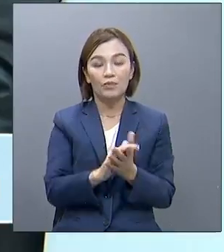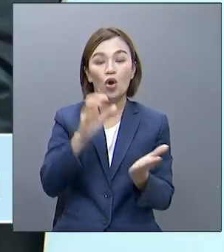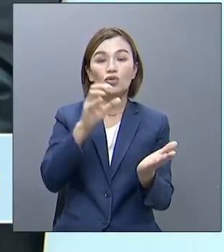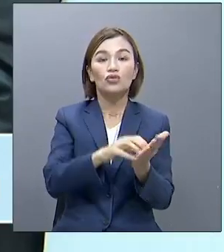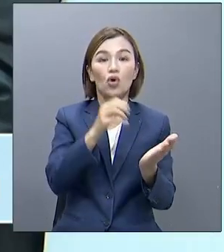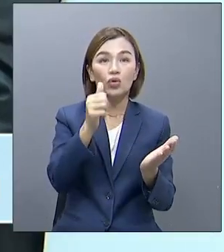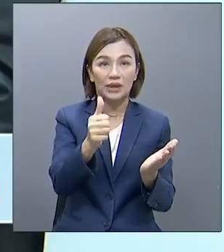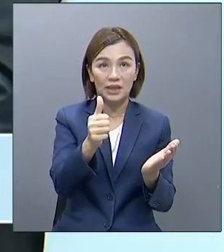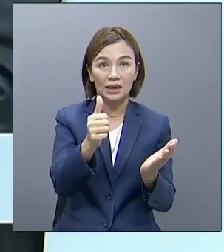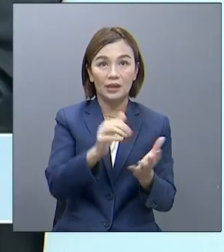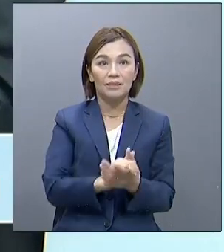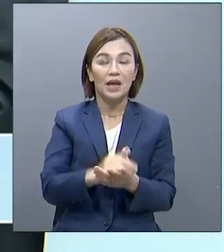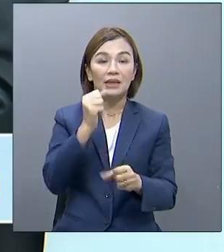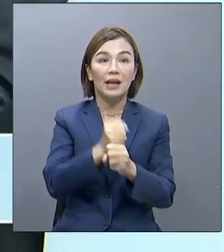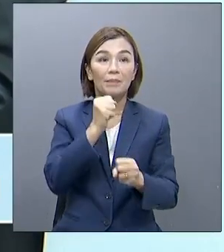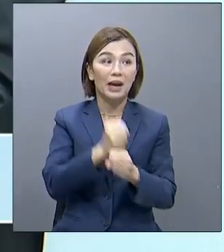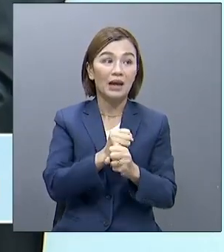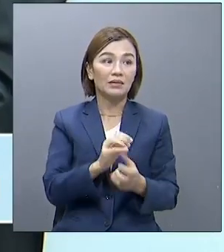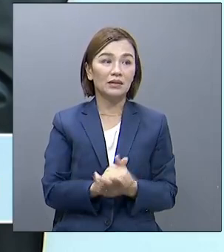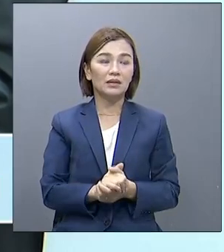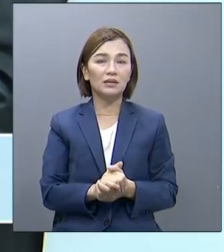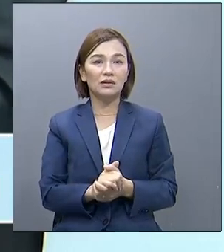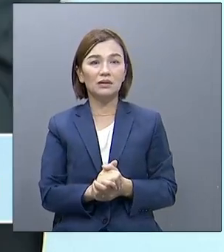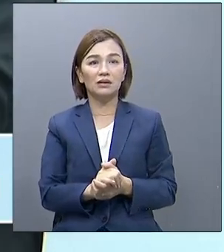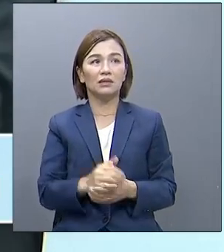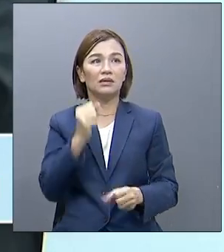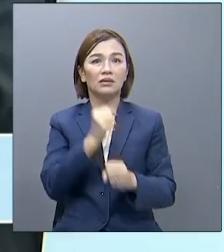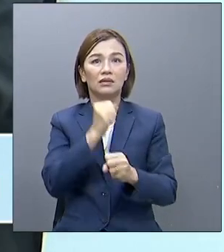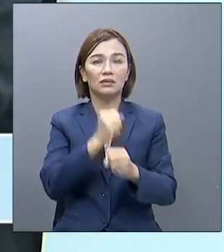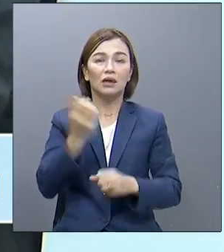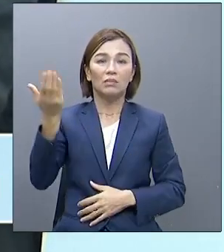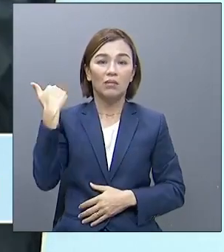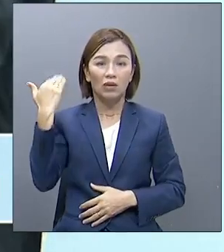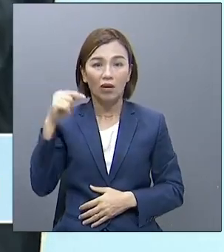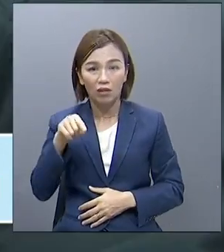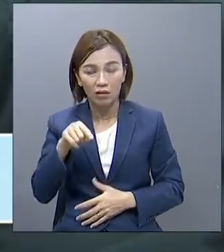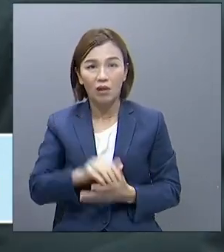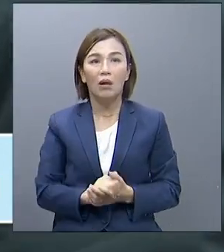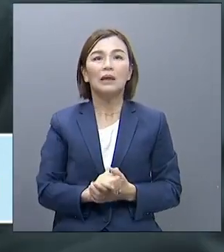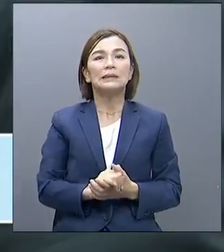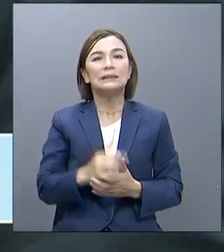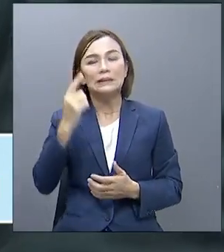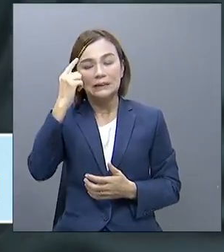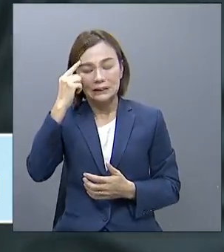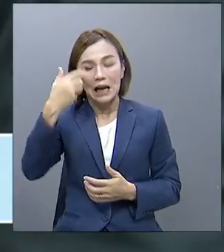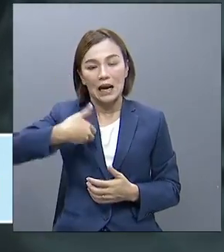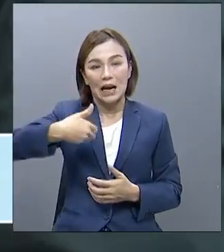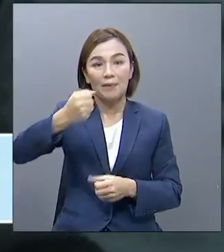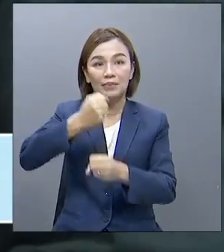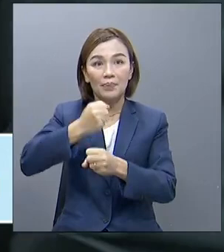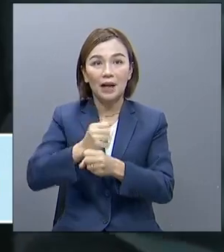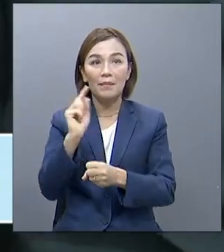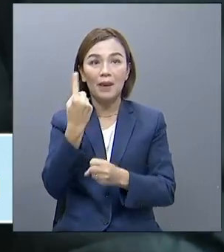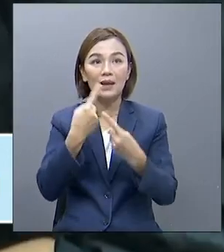ค่ะที่ทำงานเดิมเนี่ยในจังหวัดระยองรับคุณประจักษ์เข้าไปทำงานอีกครั้งแต่ว่ารายได้คุณผู้ชมก็